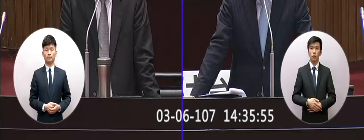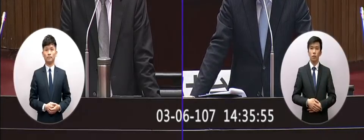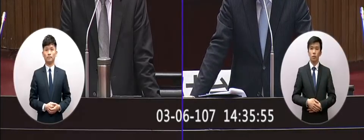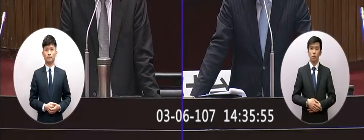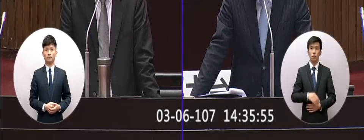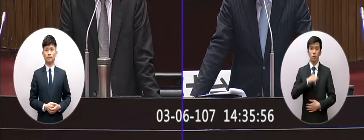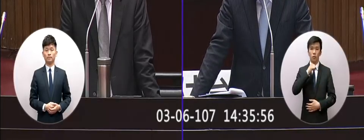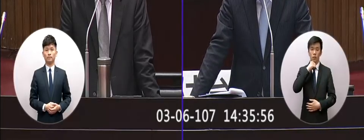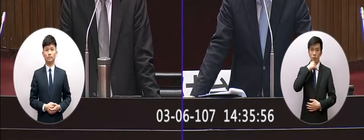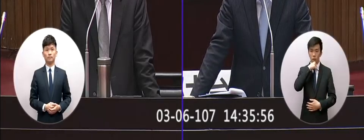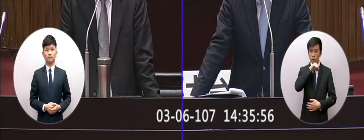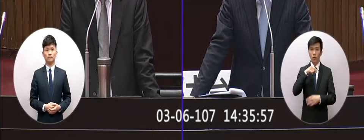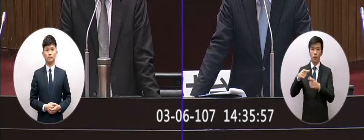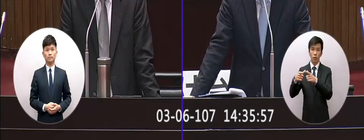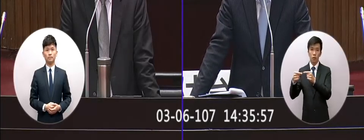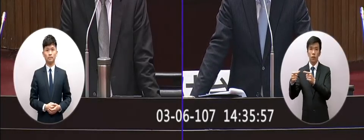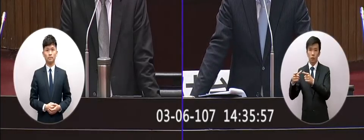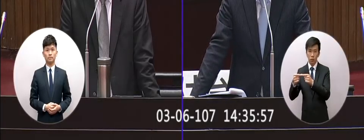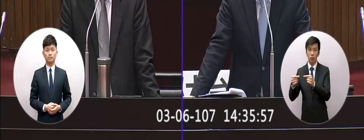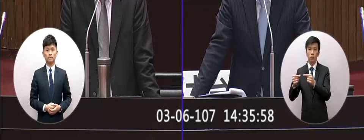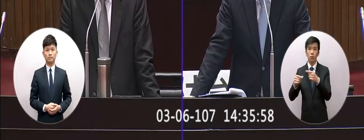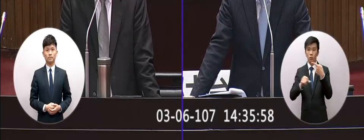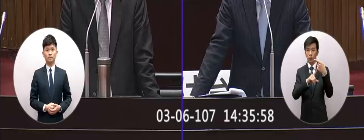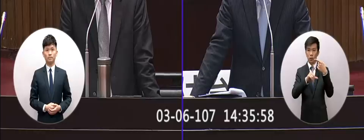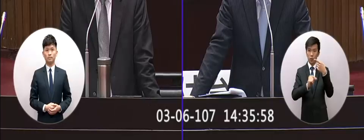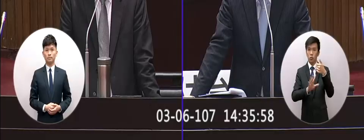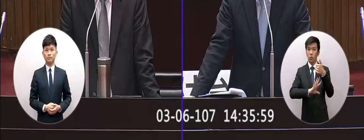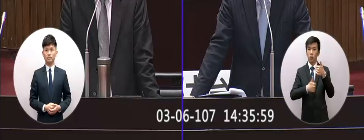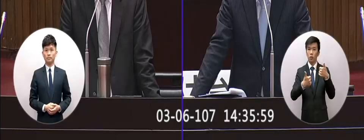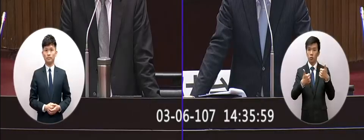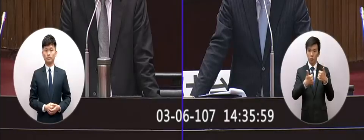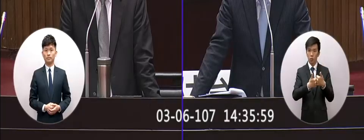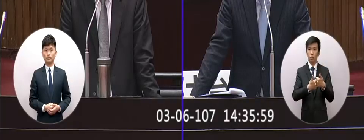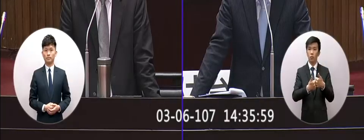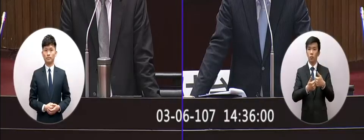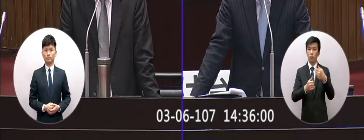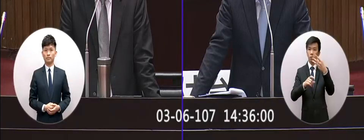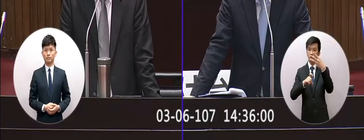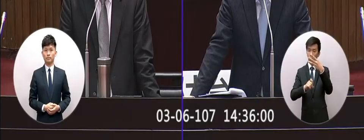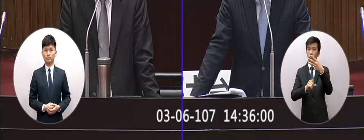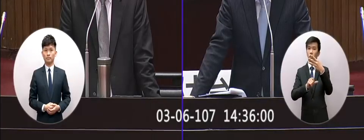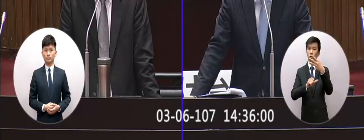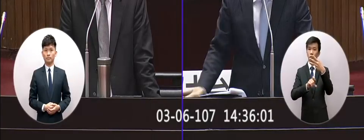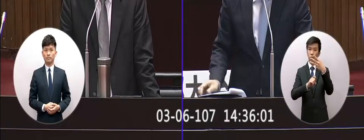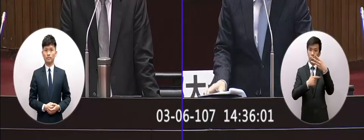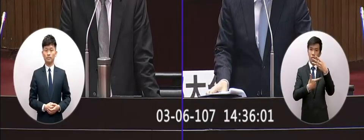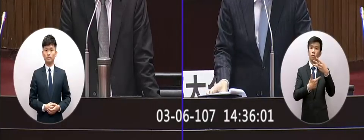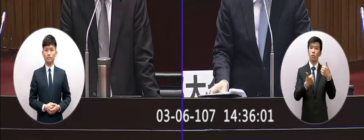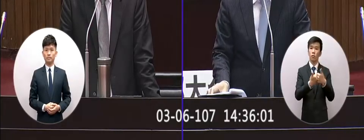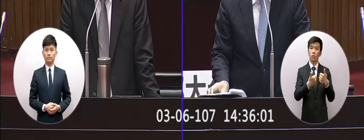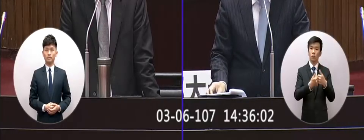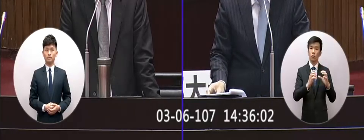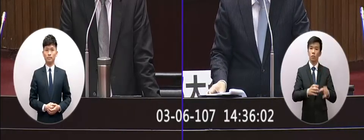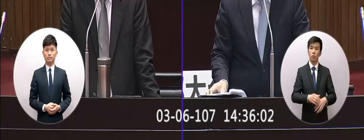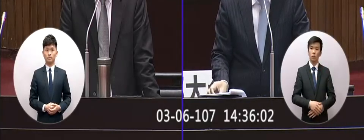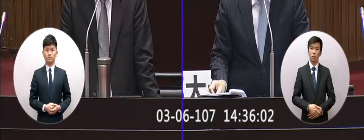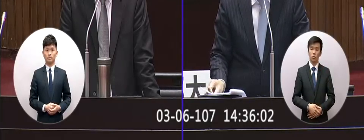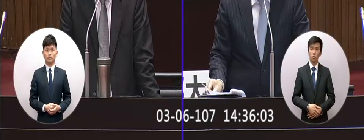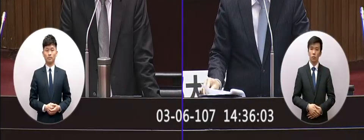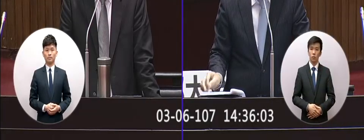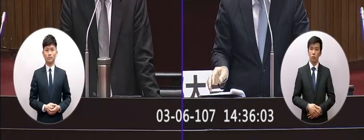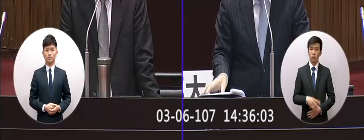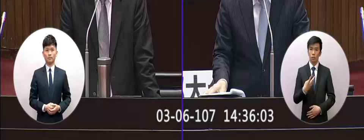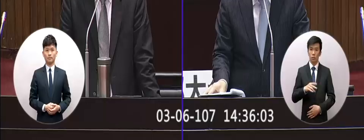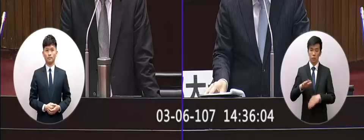台日渔业的委员会。3月15、16。那今天发生的这个议题，这个海